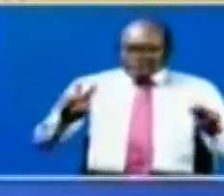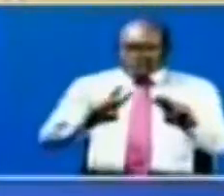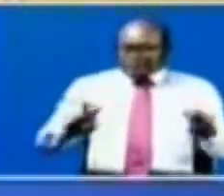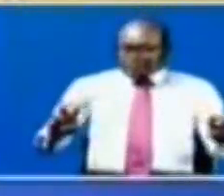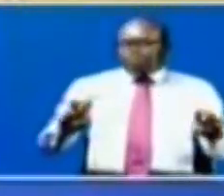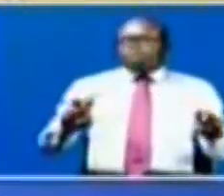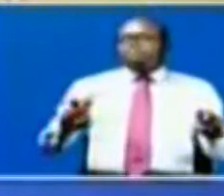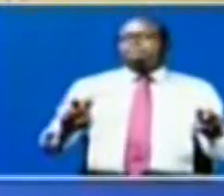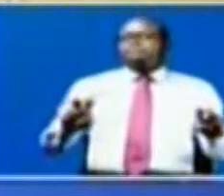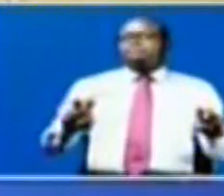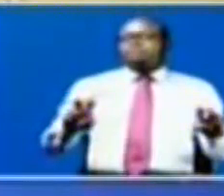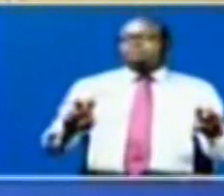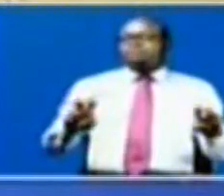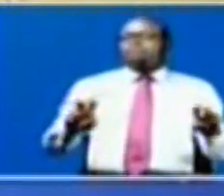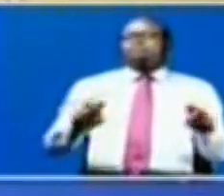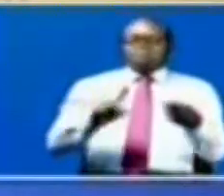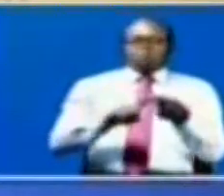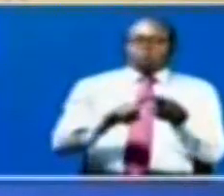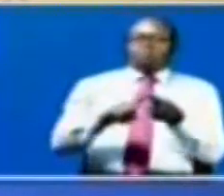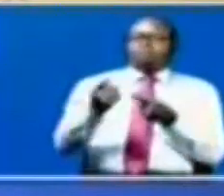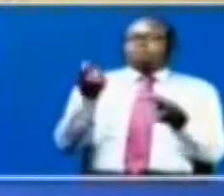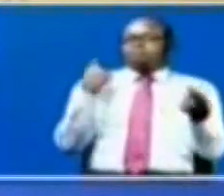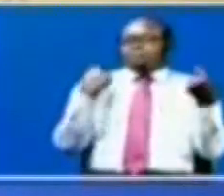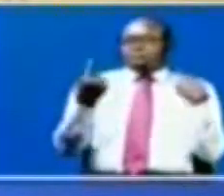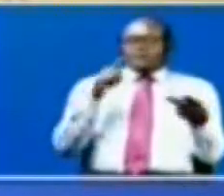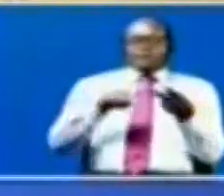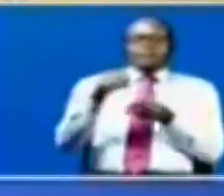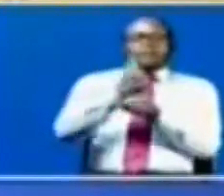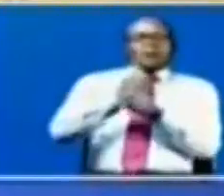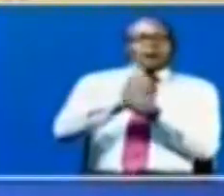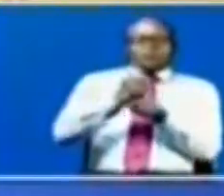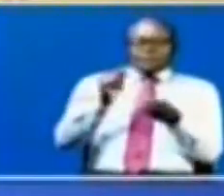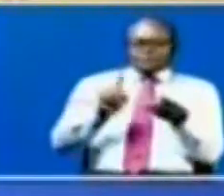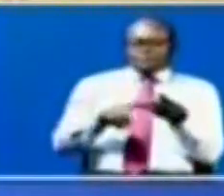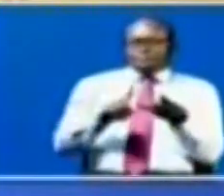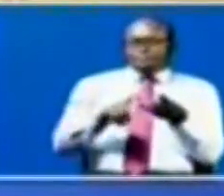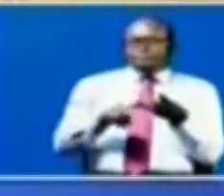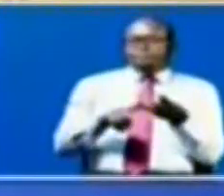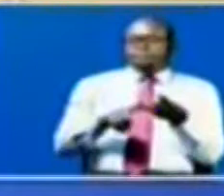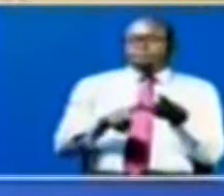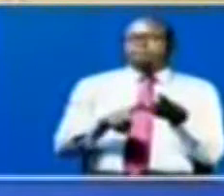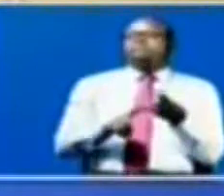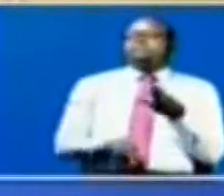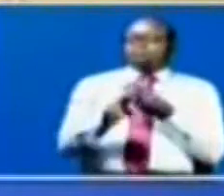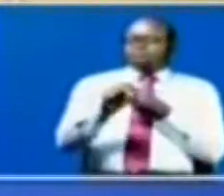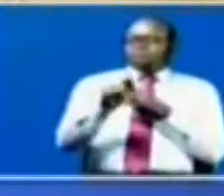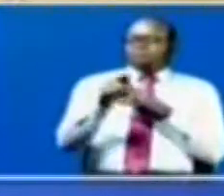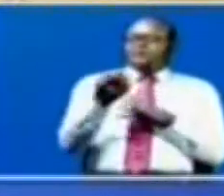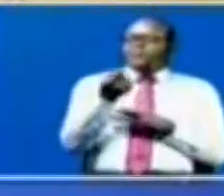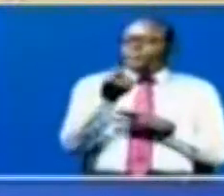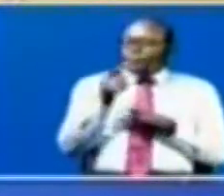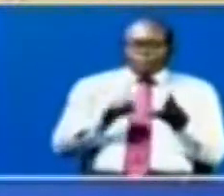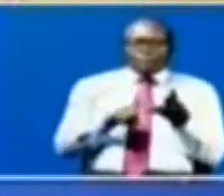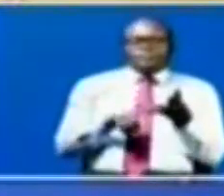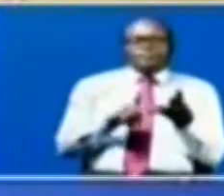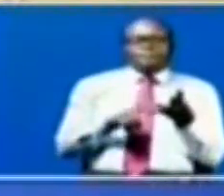tuliona ya kwamba bidhaa kama chai, bidhaa kama kahawa, edible nuts, manufactured products